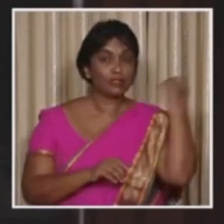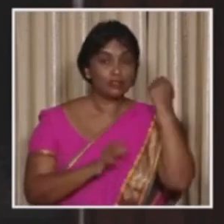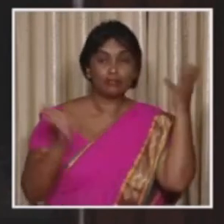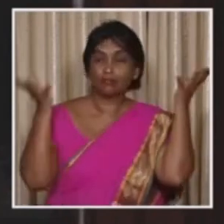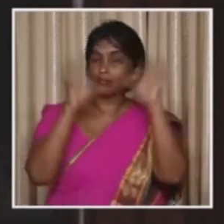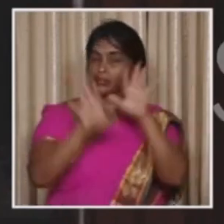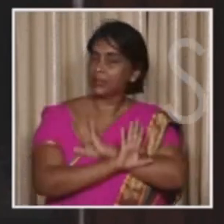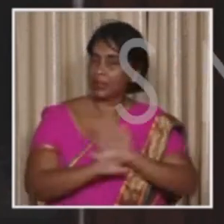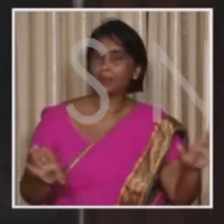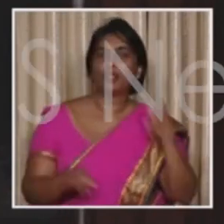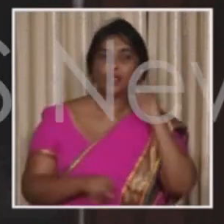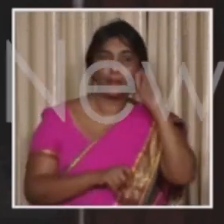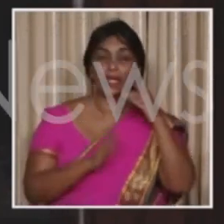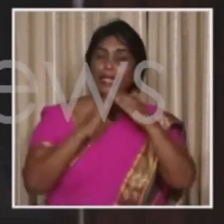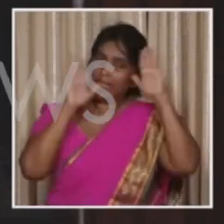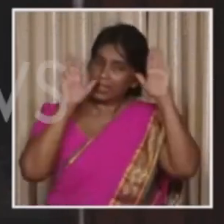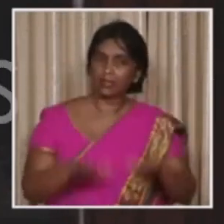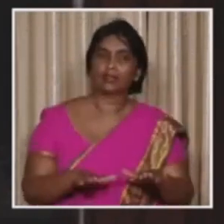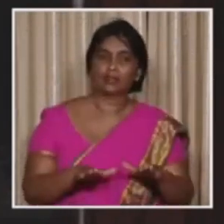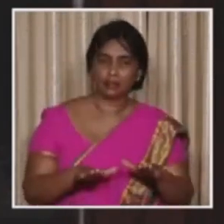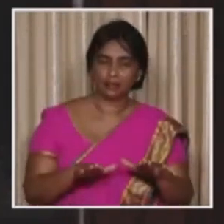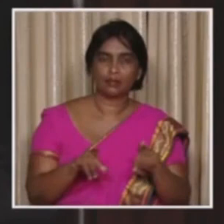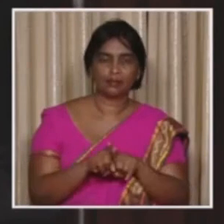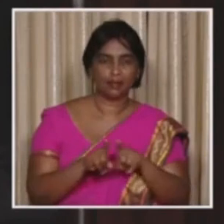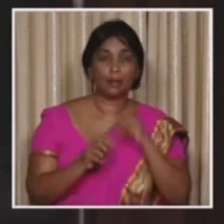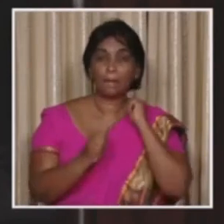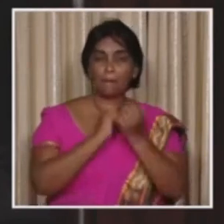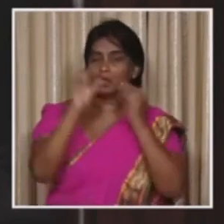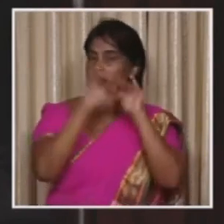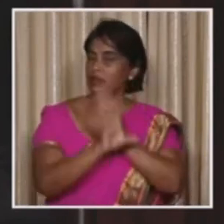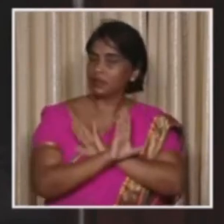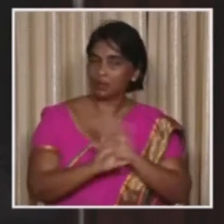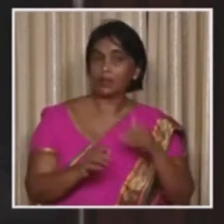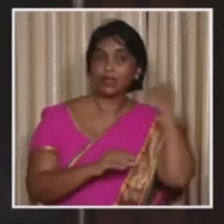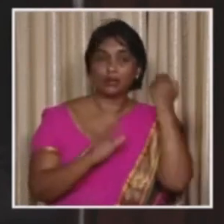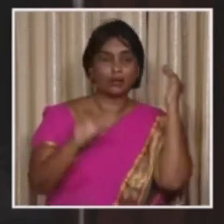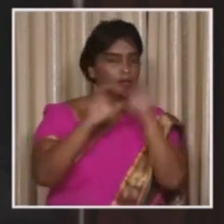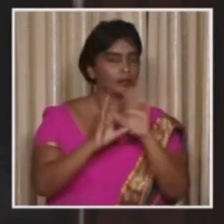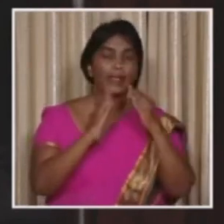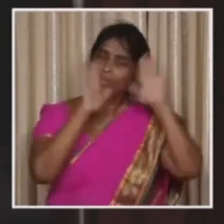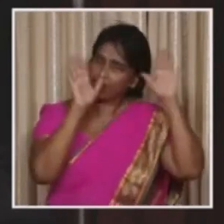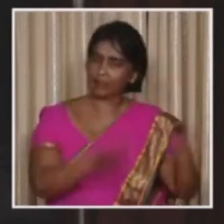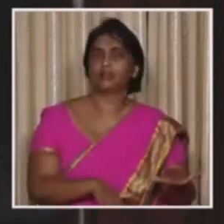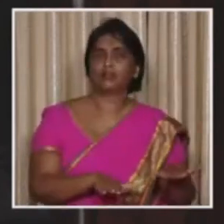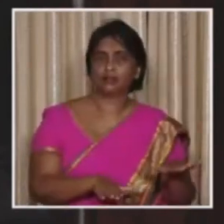පස්සේ යන්න එපා මිනිස්සු. මිනිස්සු ගෙදරට වෙලා ඉන්න. බස්සල නැගලා යන්න එපා. රැස්වීමට ගෙදරට වෙලා